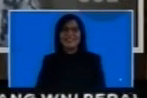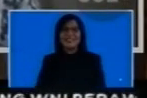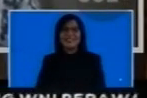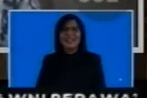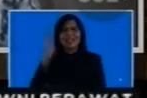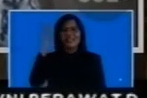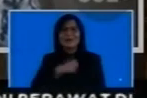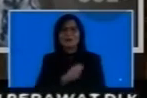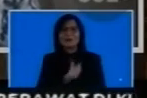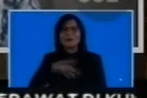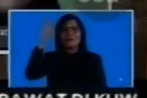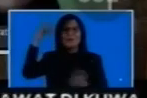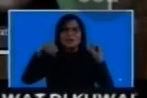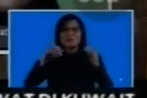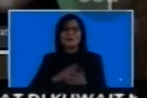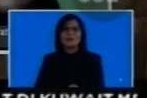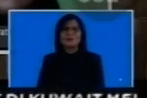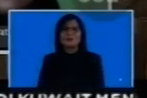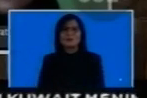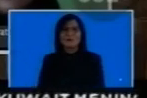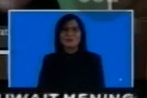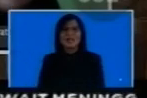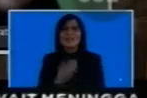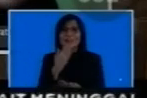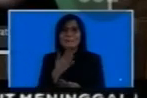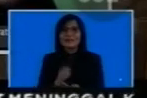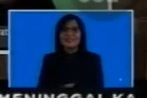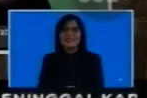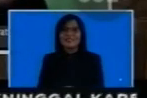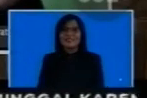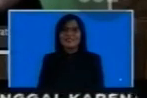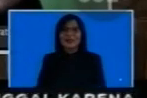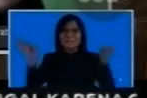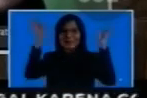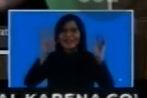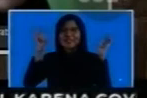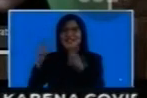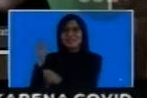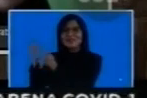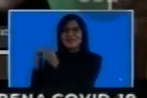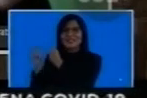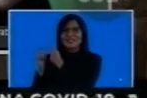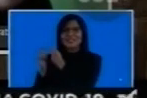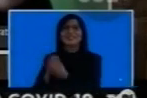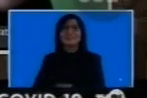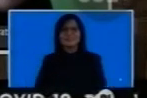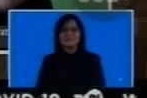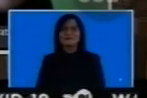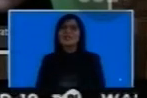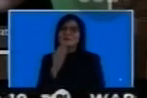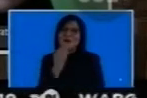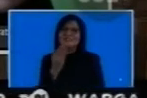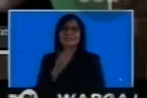Assalamualaikum warahmatullahi wabarakatuh, dan selamat merayakan Hari Raya Idul Fitri bagi yang merayakan. Terima